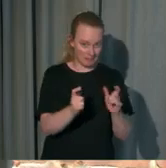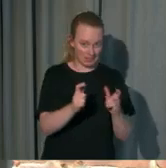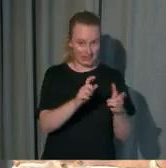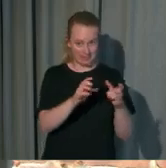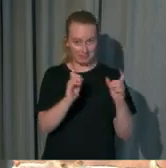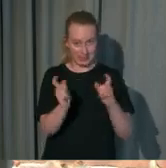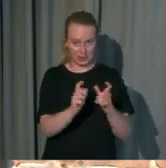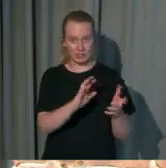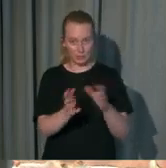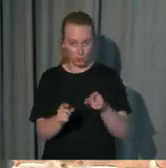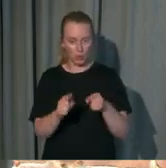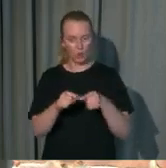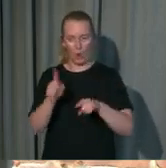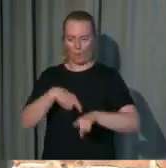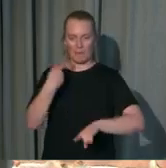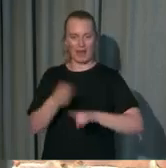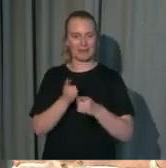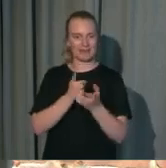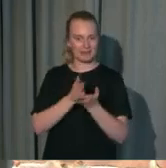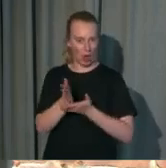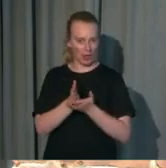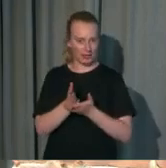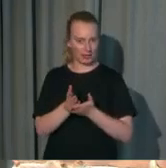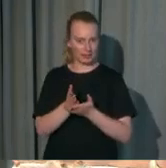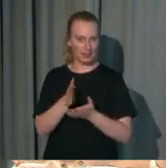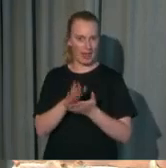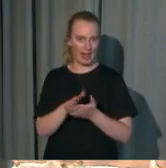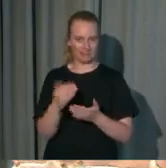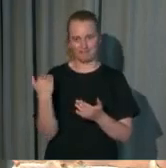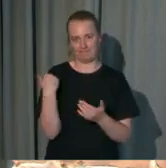denne saken som skjedde i går.